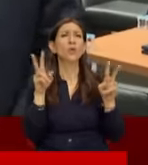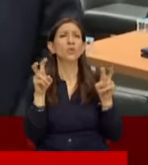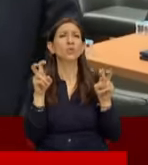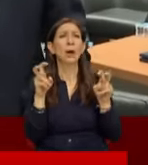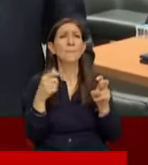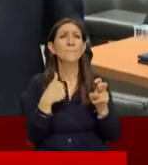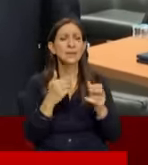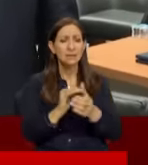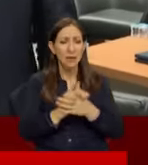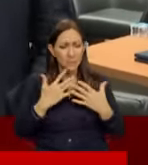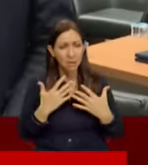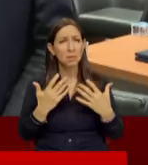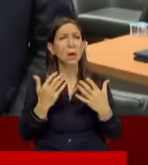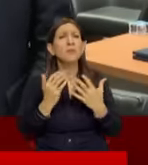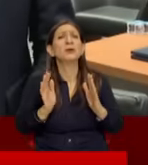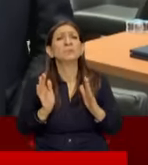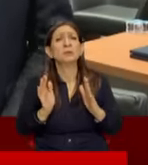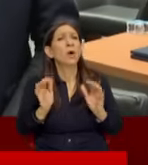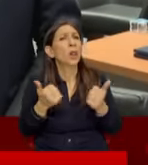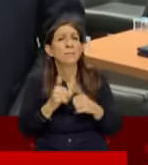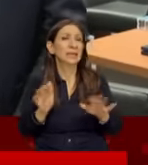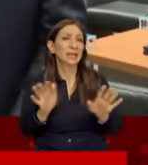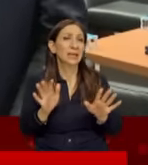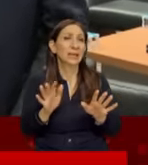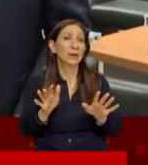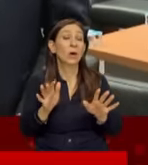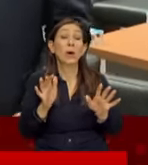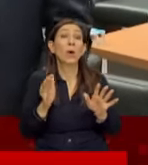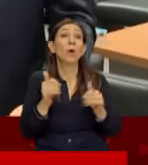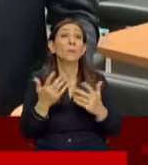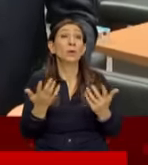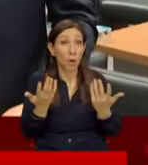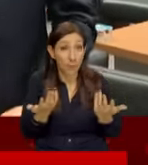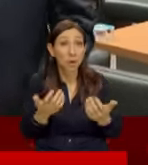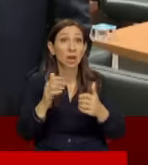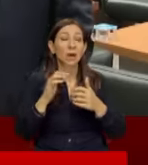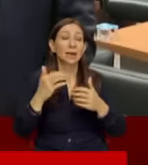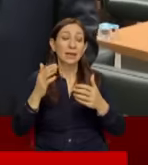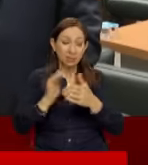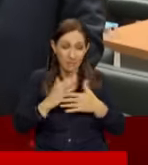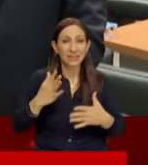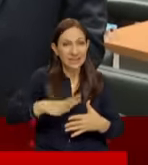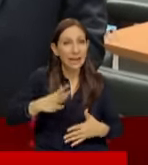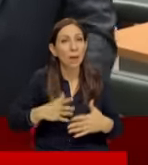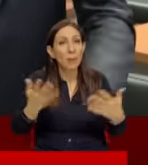Yani beni tebrik eder mi etmez mi kısmı önemli değil. Önemli değil derken tabii ki etmesini dilerim ama